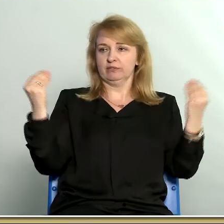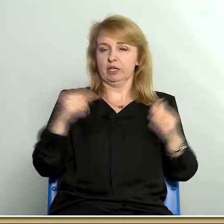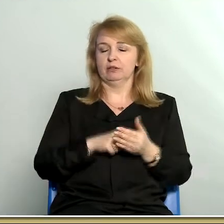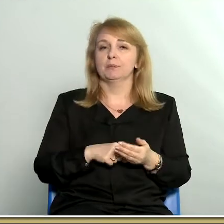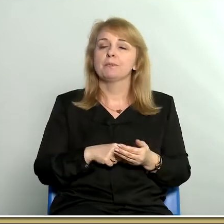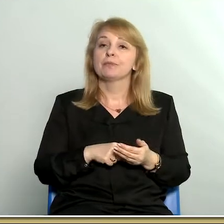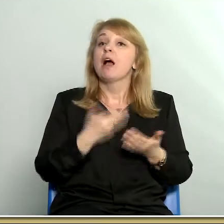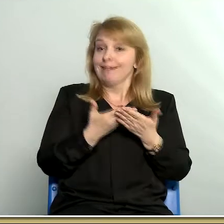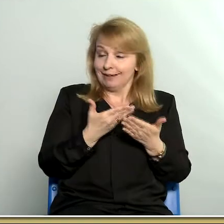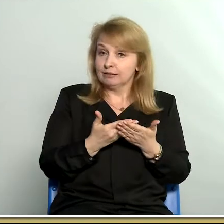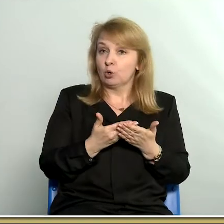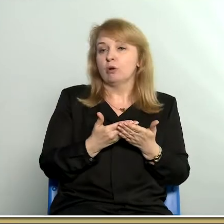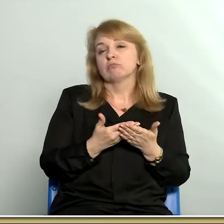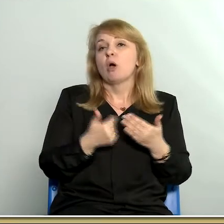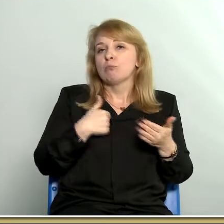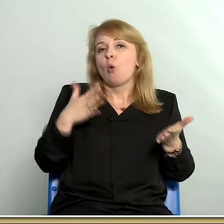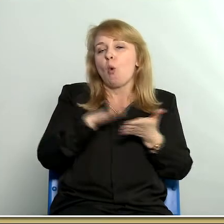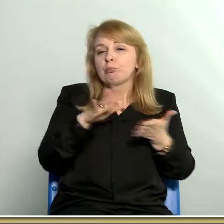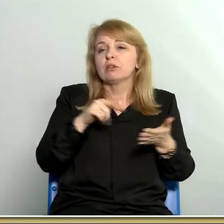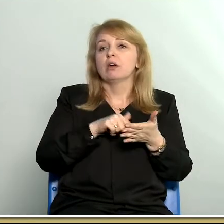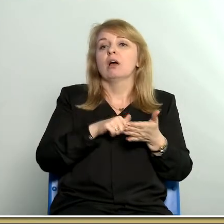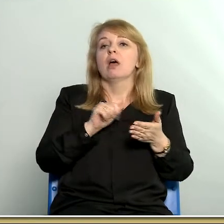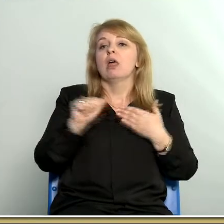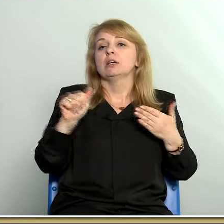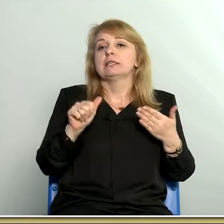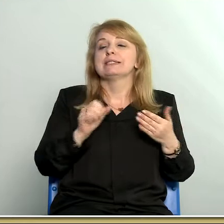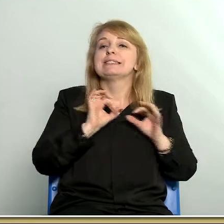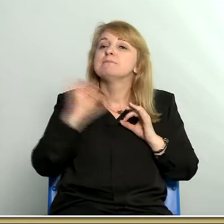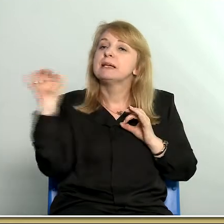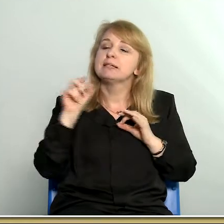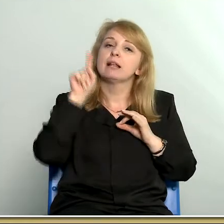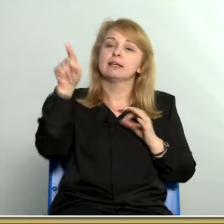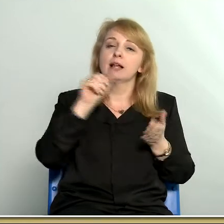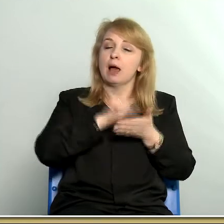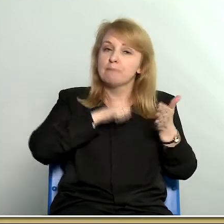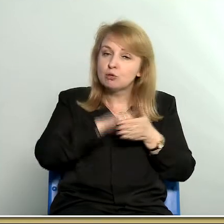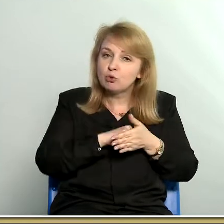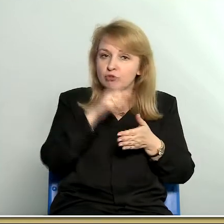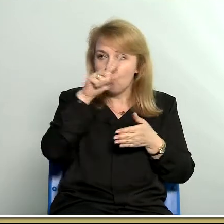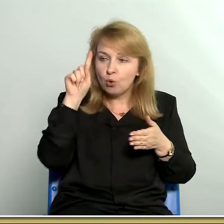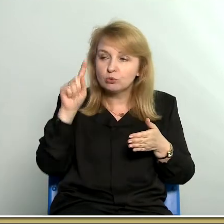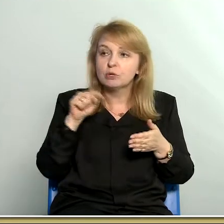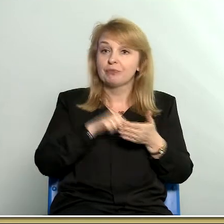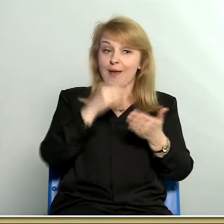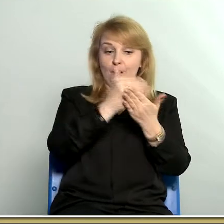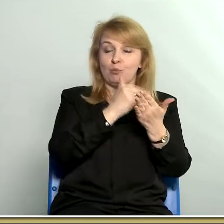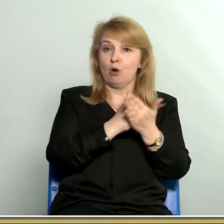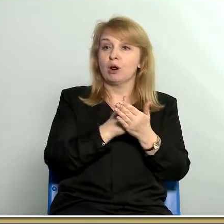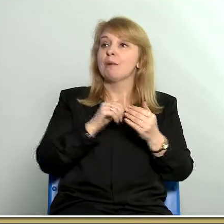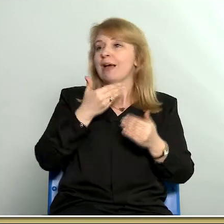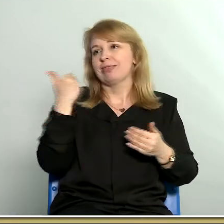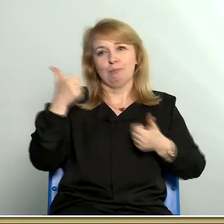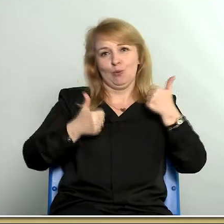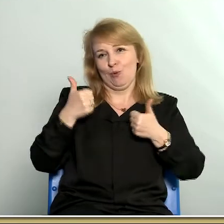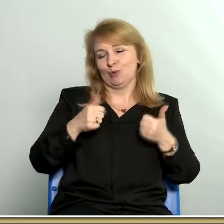w mojej ocenie taki bonus dla beneficjentów mazowieckich w programach krajowych nie muszą konkurować z innymi